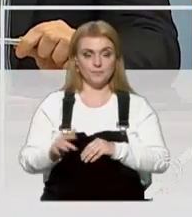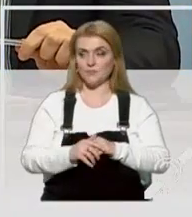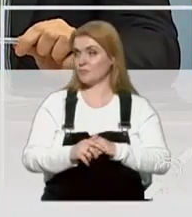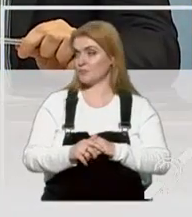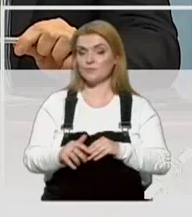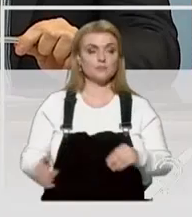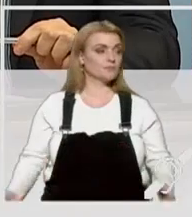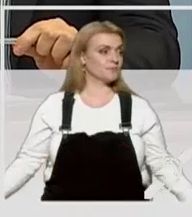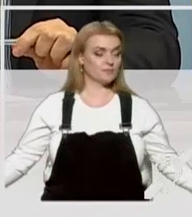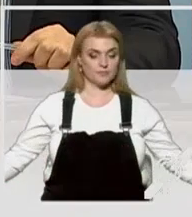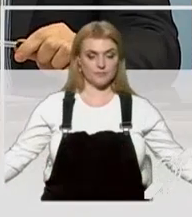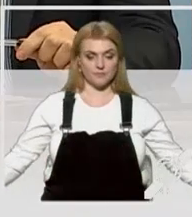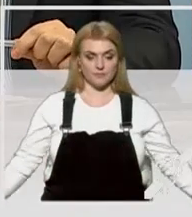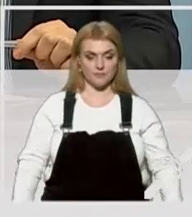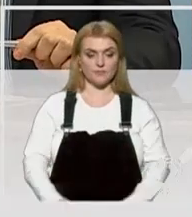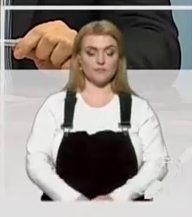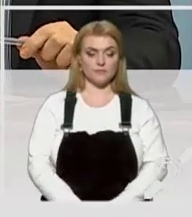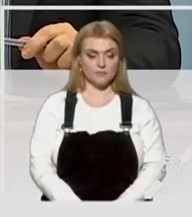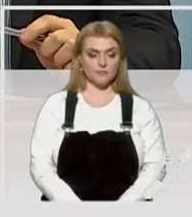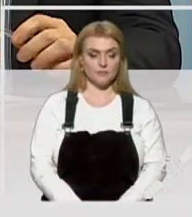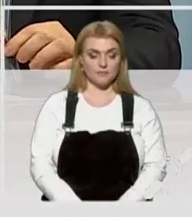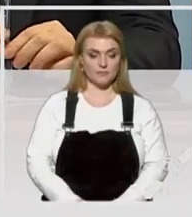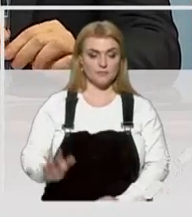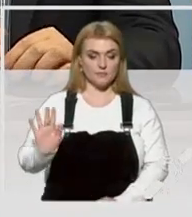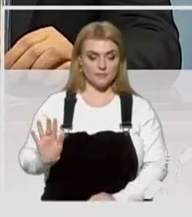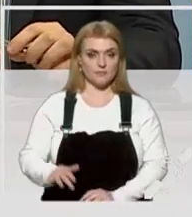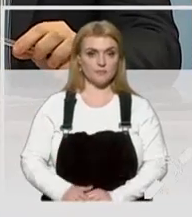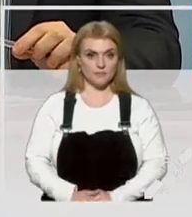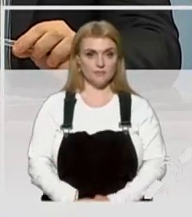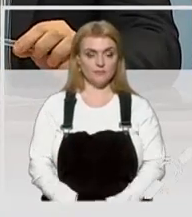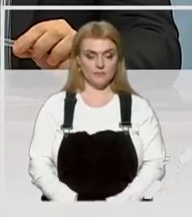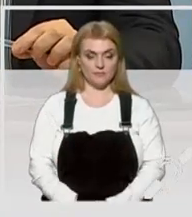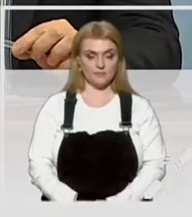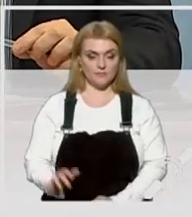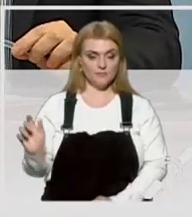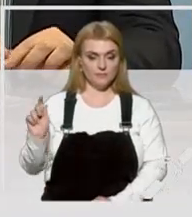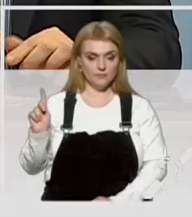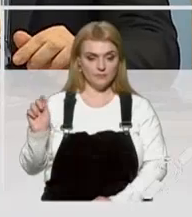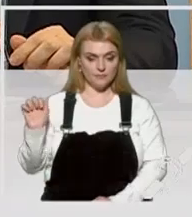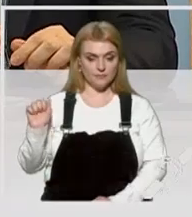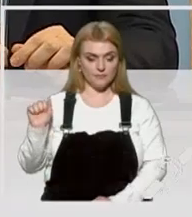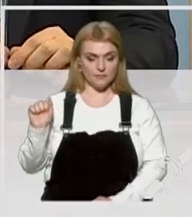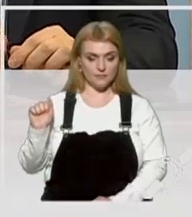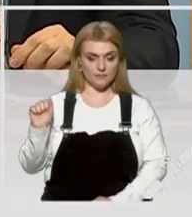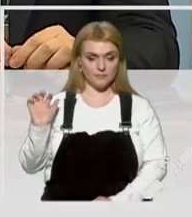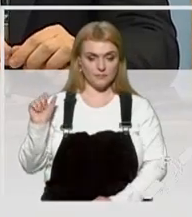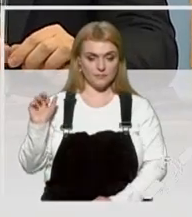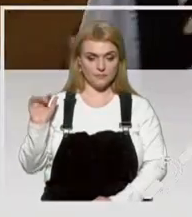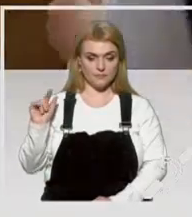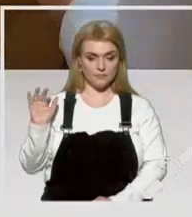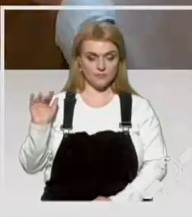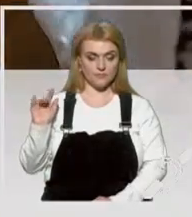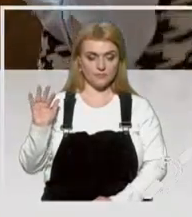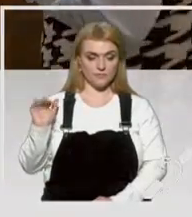subiecte discutate în media foarte mult timp și acest raport trebuia încă 2 luni în urmă expediat nou, ceea ce nu se